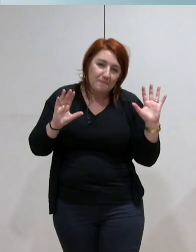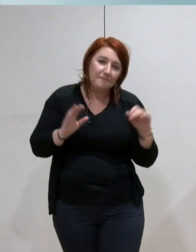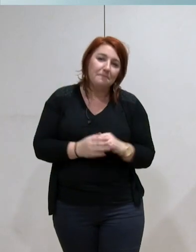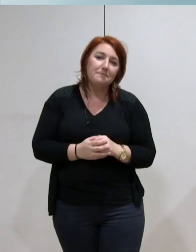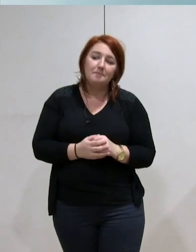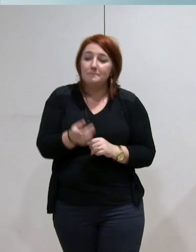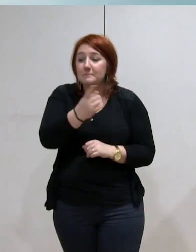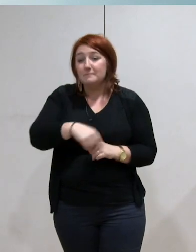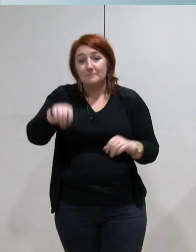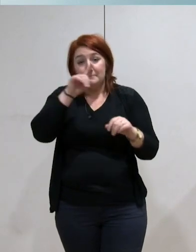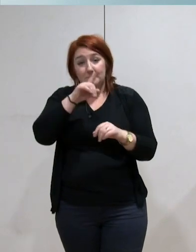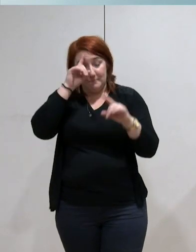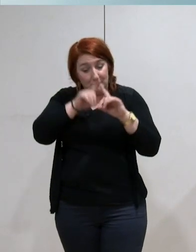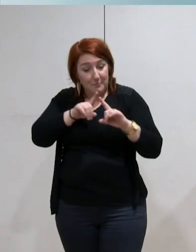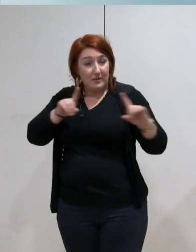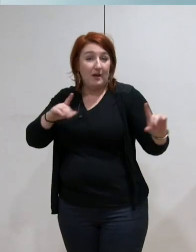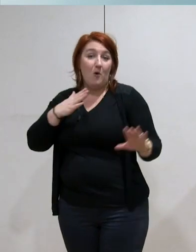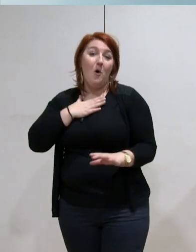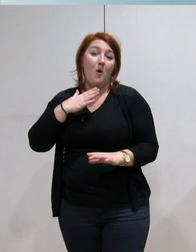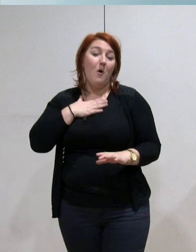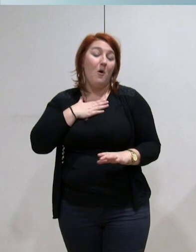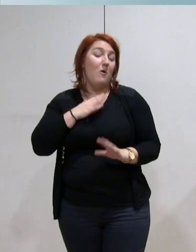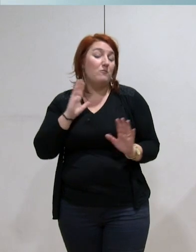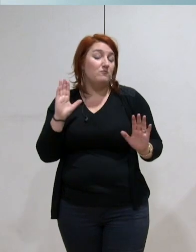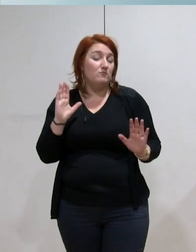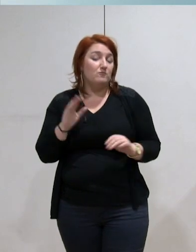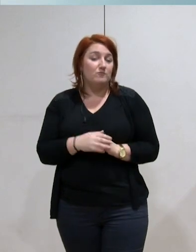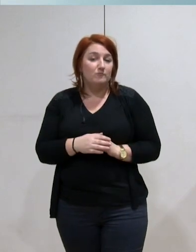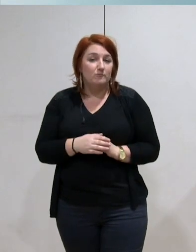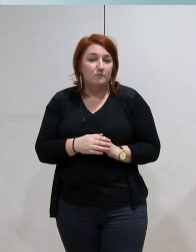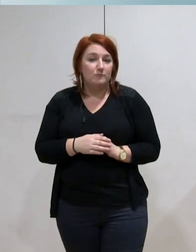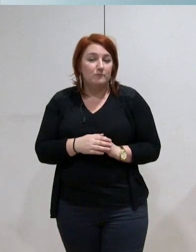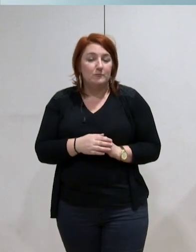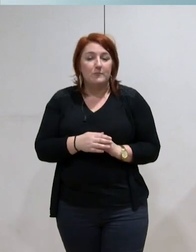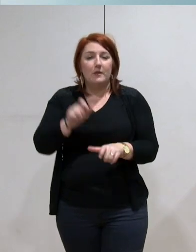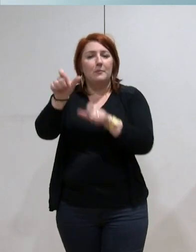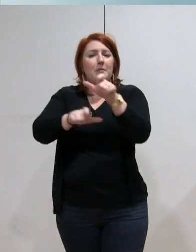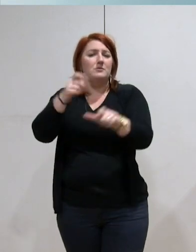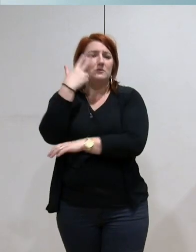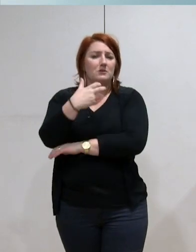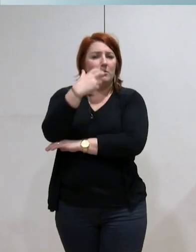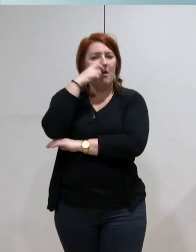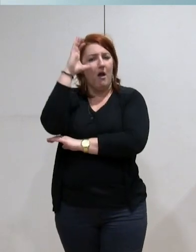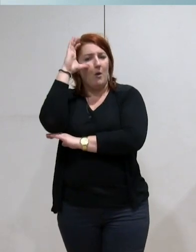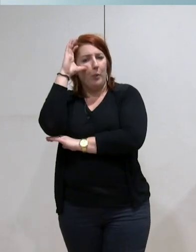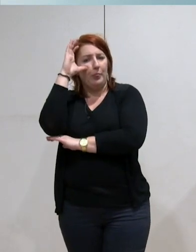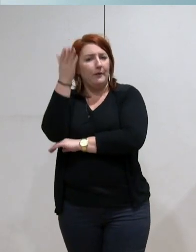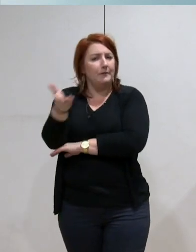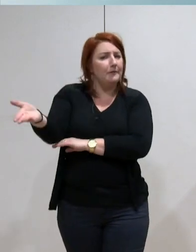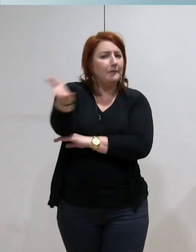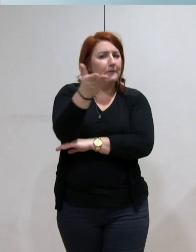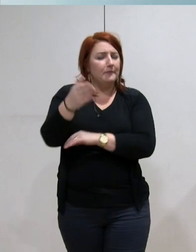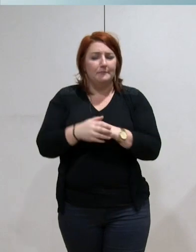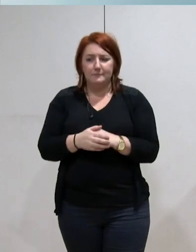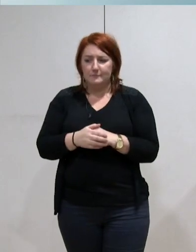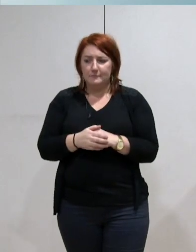vous n'êtes pas d'accord avec notre analyse et ceux qui nous écoutent au fond enant de votre point